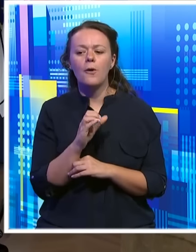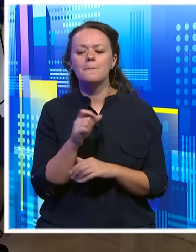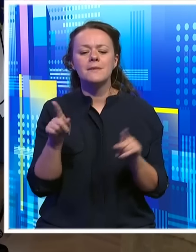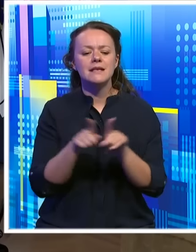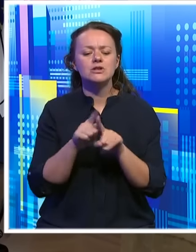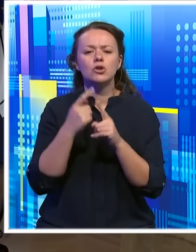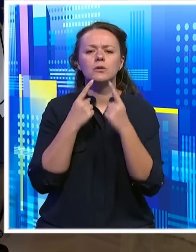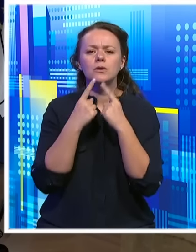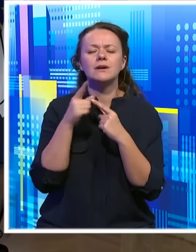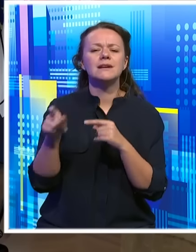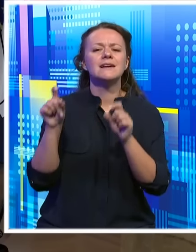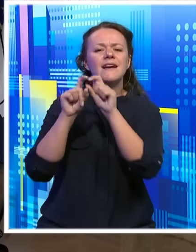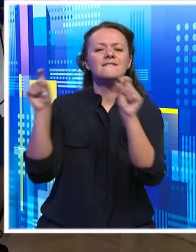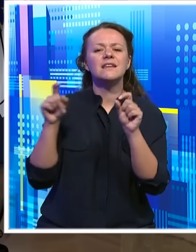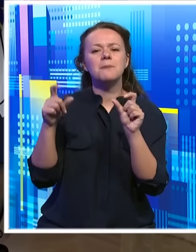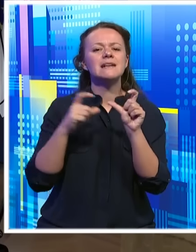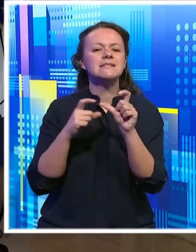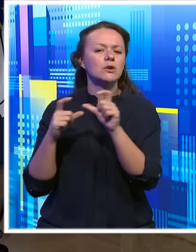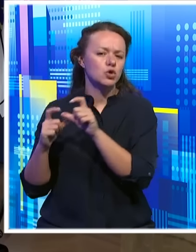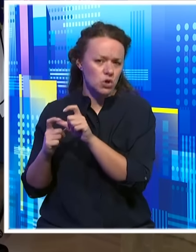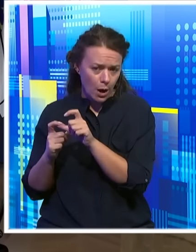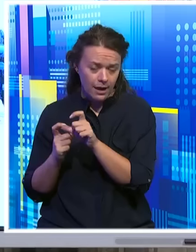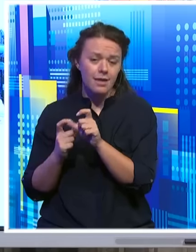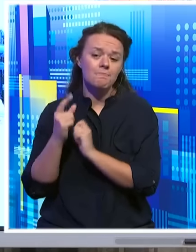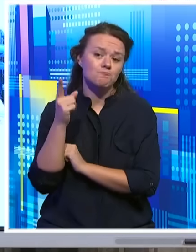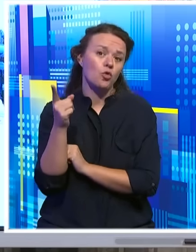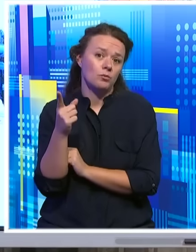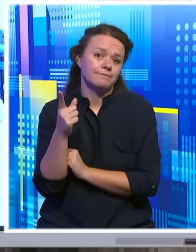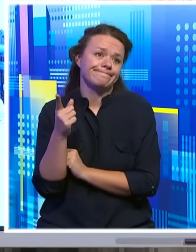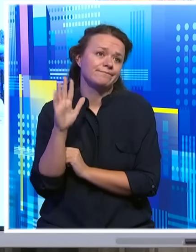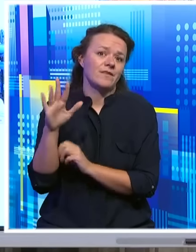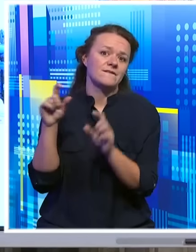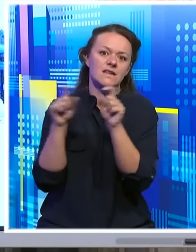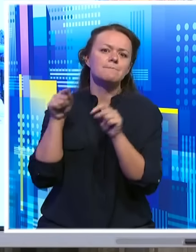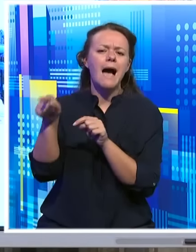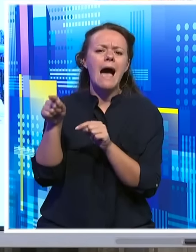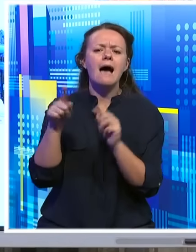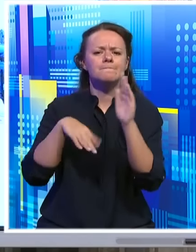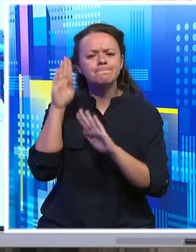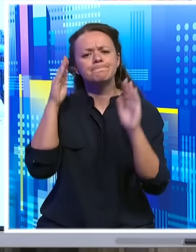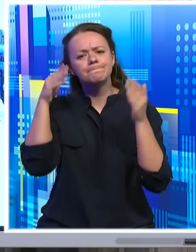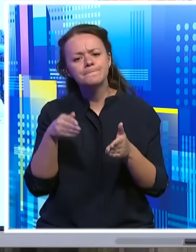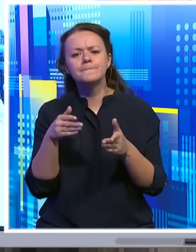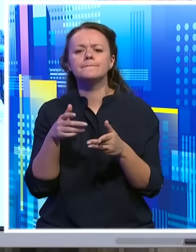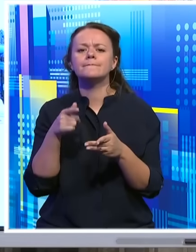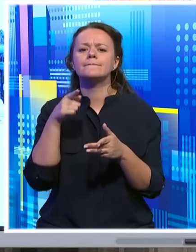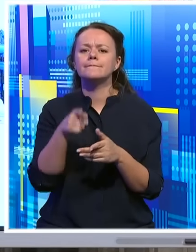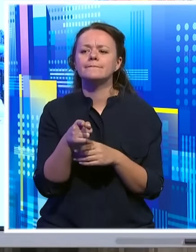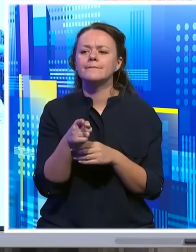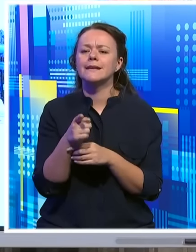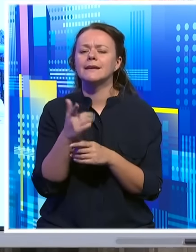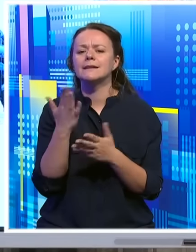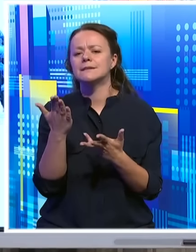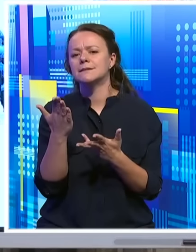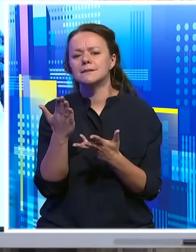firmom Cirque du Soleil, najvećom, jednom od najvećih u svetu za dovođenje stalne postavke